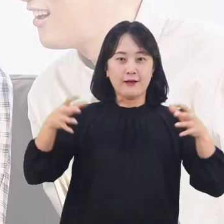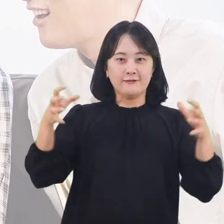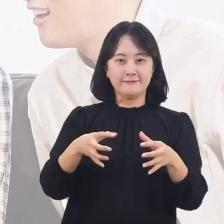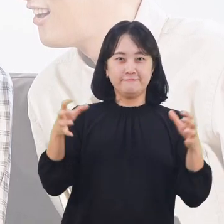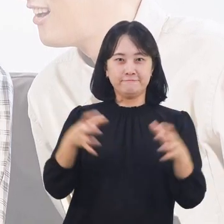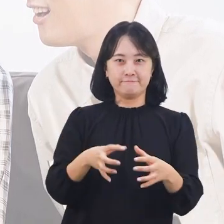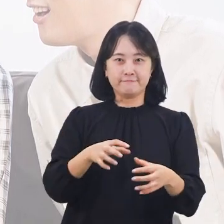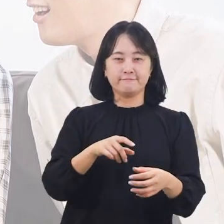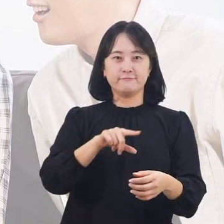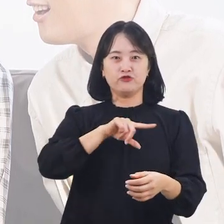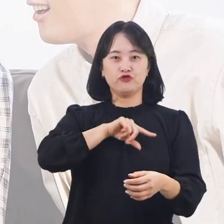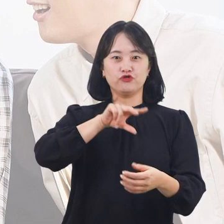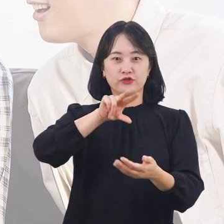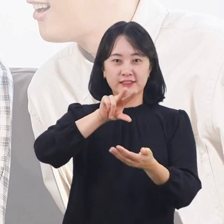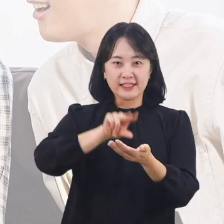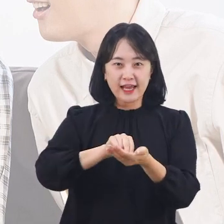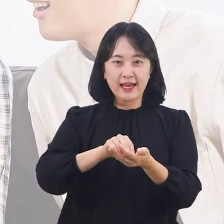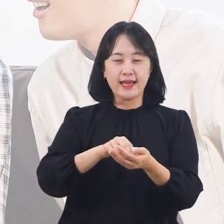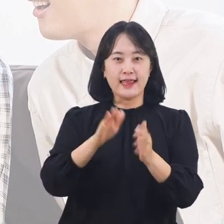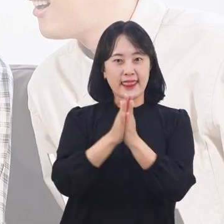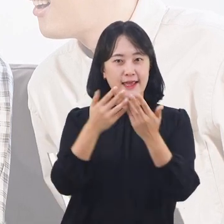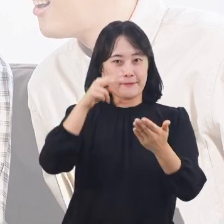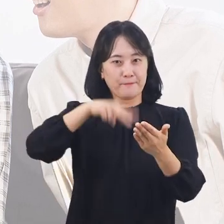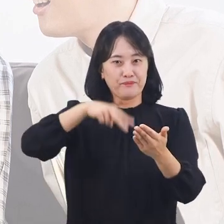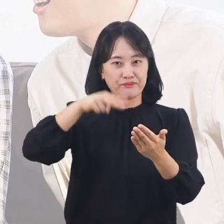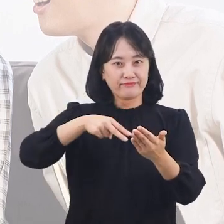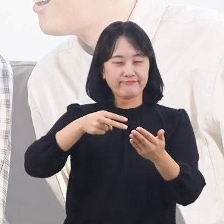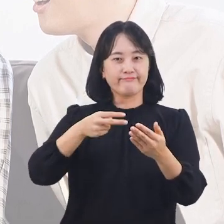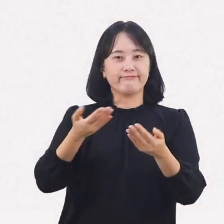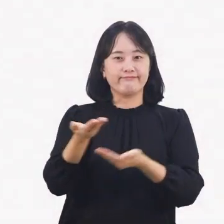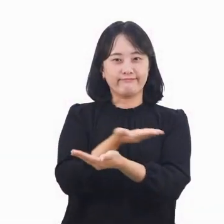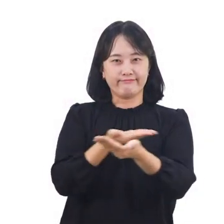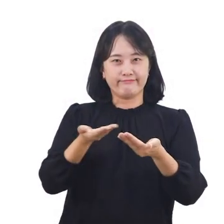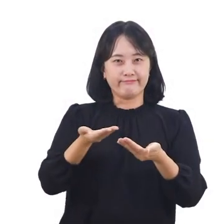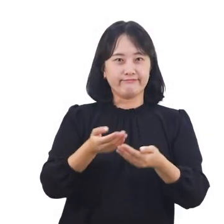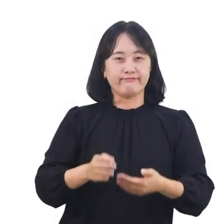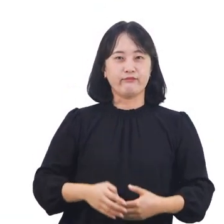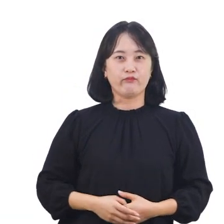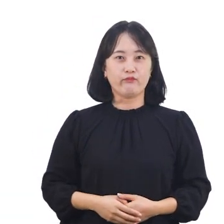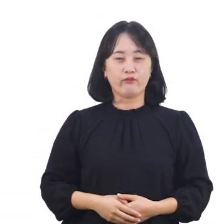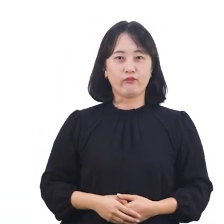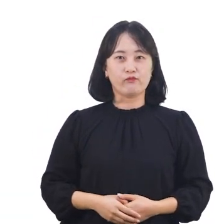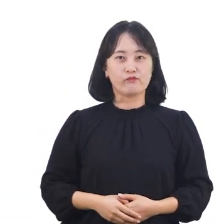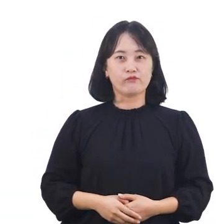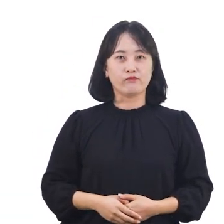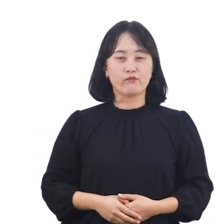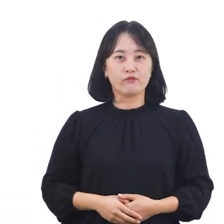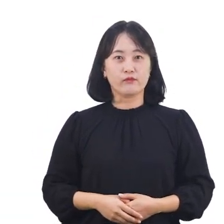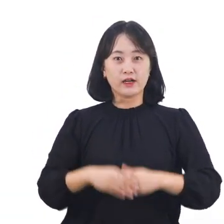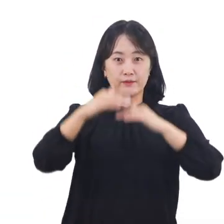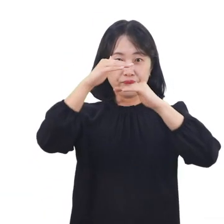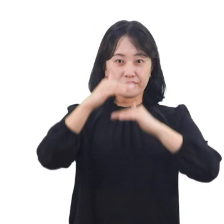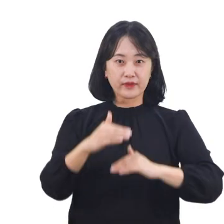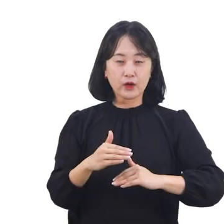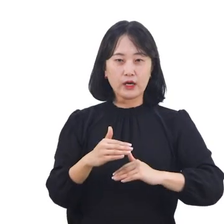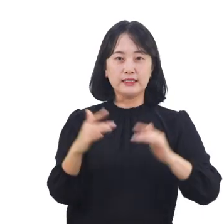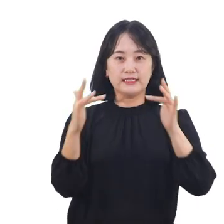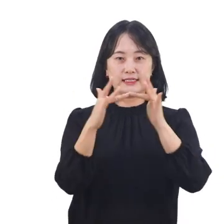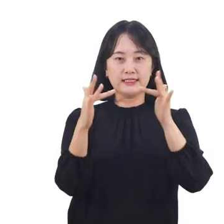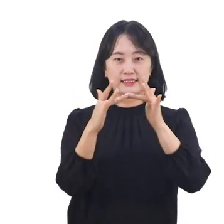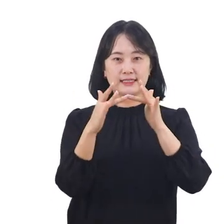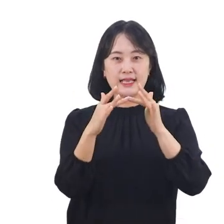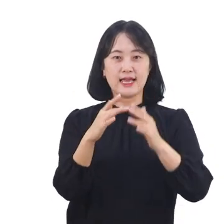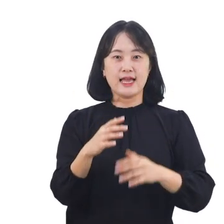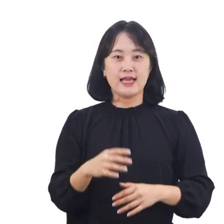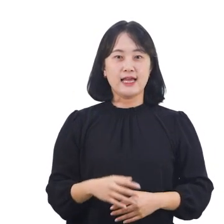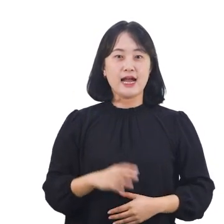세계시민교육 관련 주제에 해당하는 책을 읽고 스터디를 하고 있습니다. 스터디 내용은 셋업 블로그에 게시하여 관심 있는